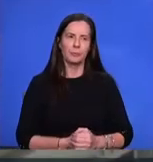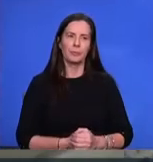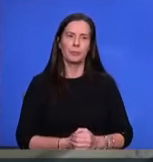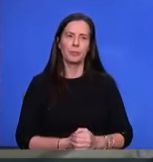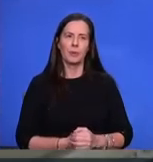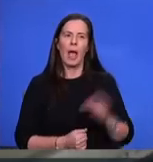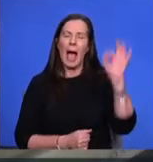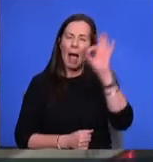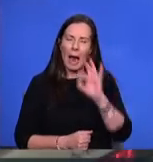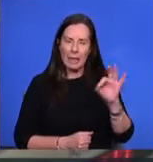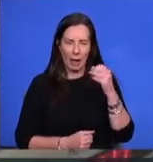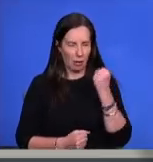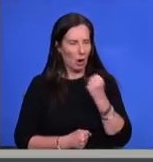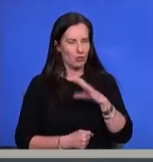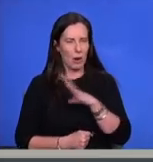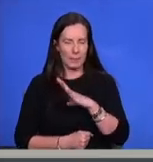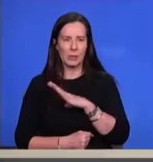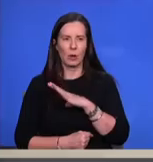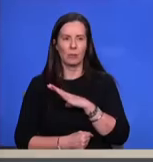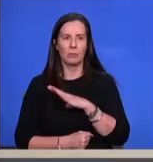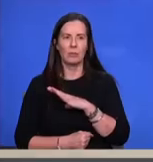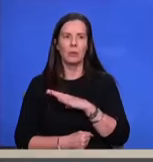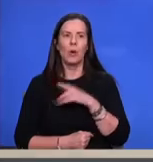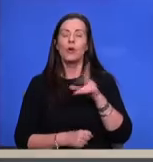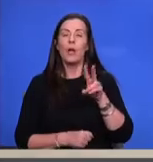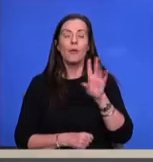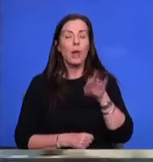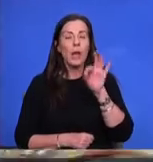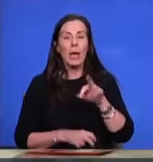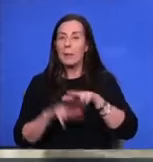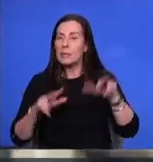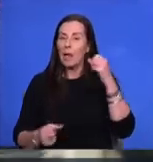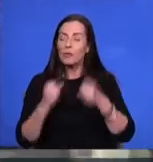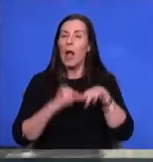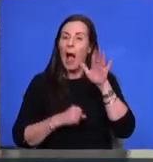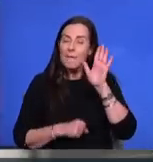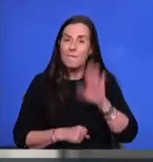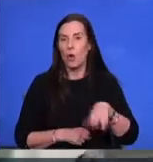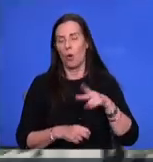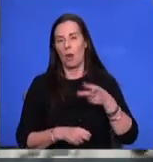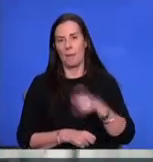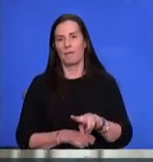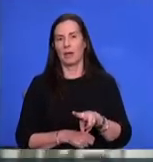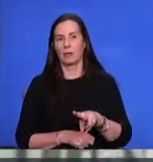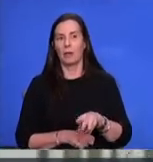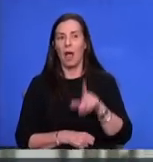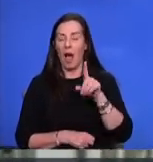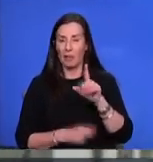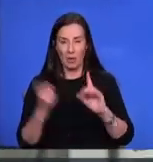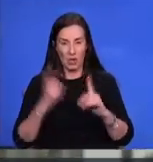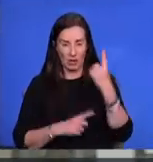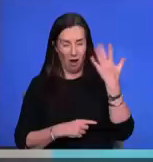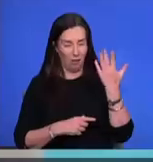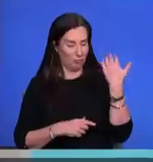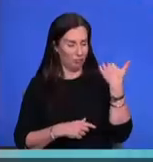מנינגוקו, כידוע בכינויו החיידק האלים, ידוע ביכולתו לגרום בחלק מהמקרים למחלה קשה ואף לתמותה. אבל המקרה שפורסם כאן אתמול